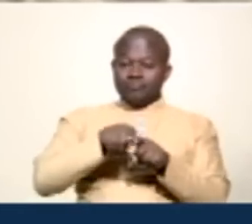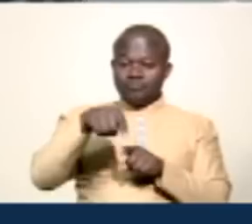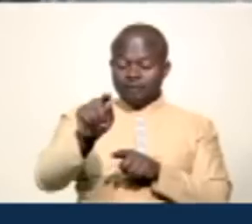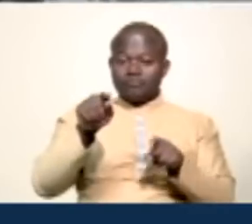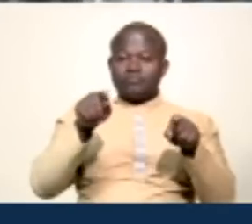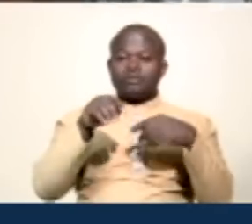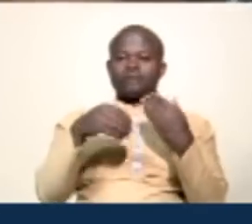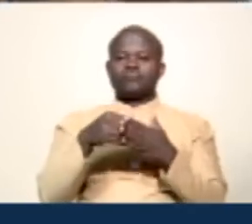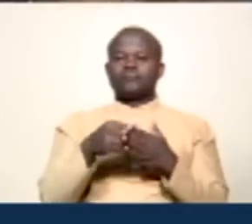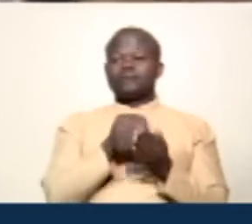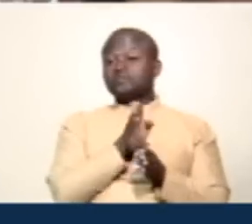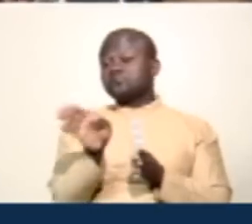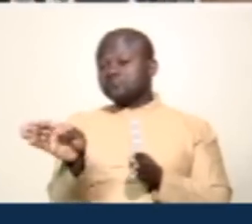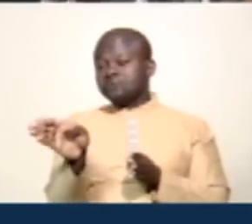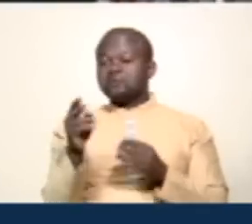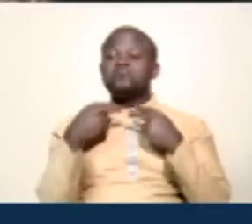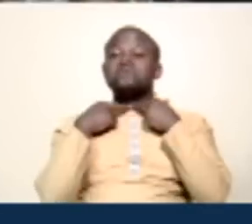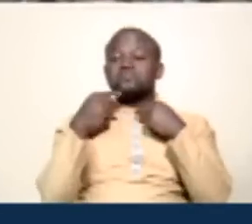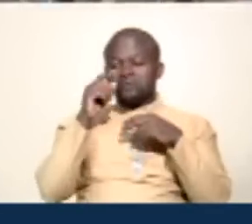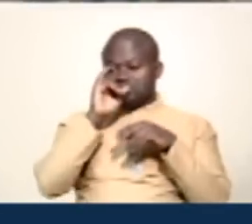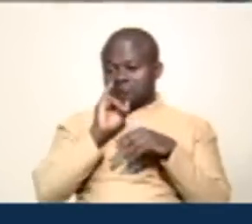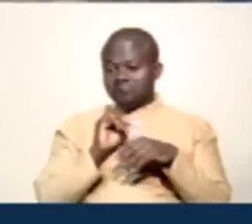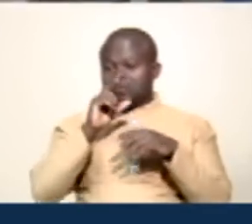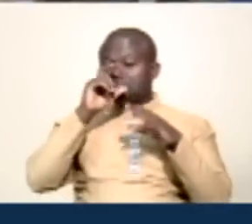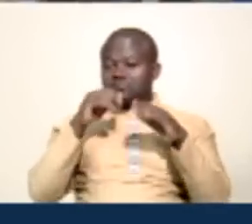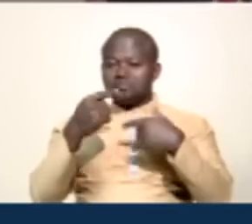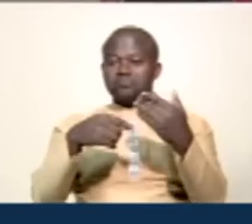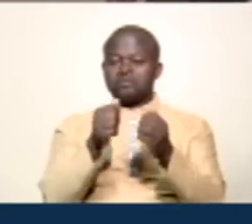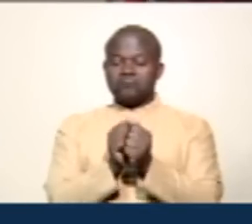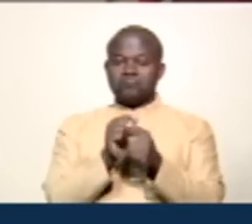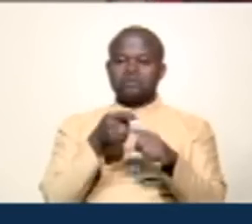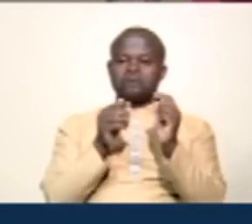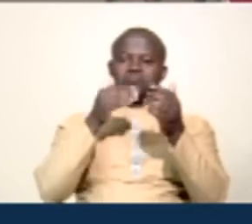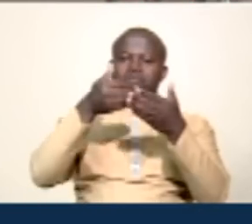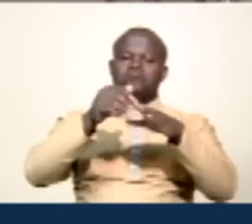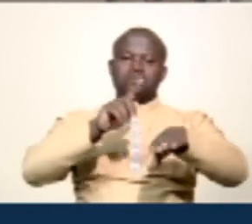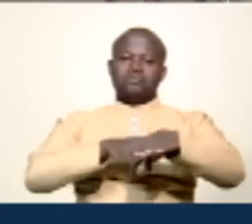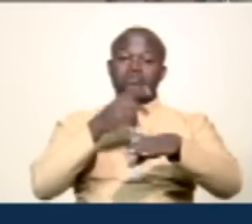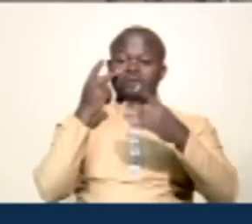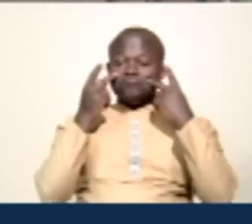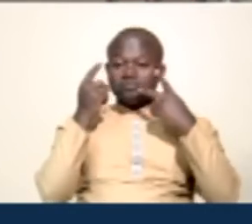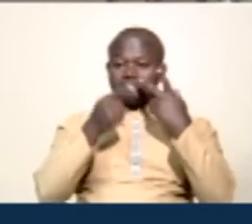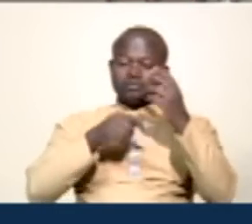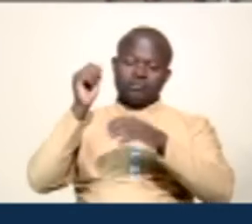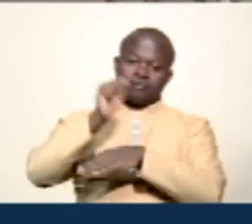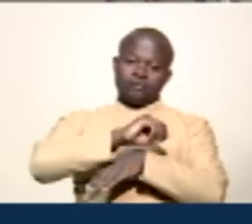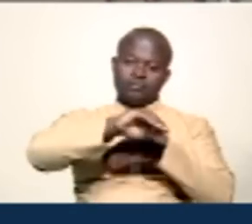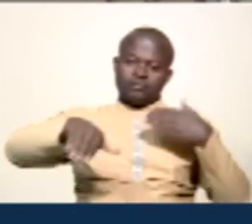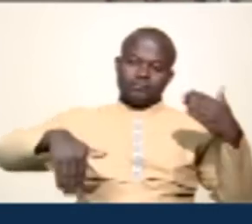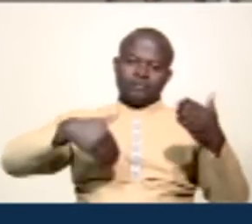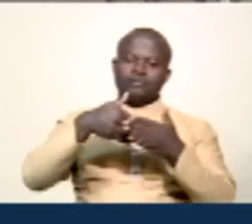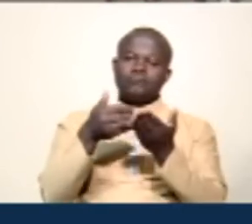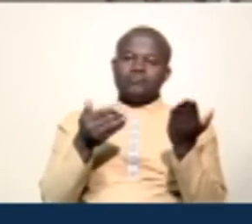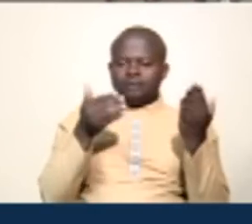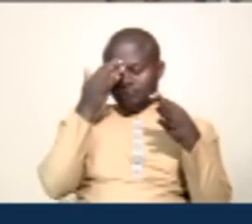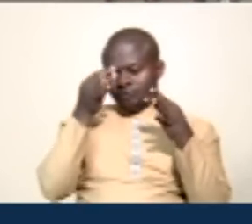bikabutyo. Ubu buyobe no kubatwa kwibona mu bwoko byarakomeje, ariko igihe kiragera basanga ikiruta ikindi ari ugushyira hamwe